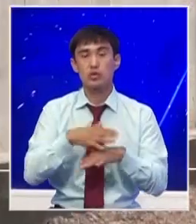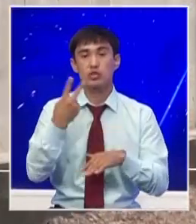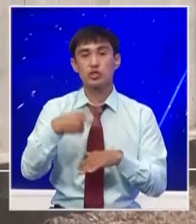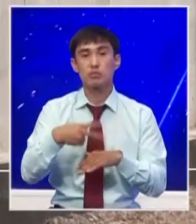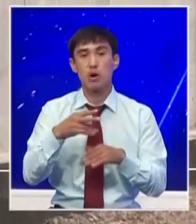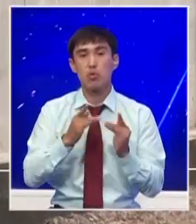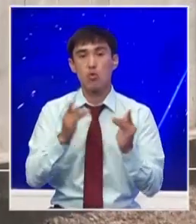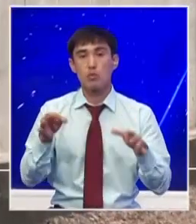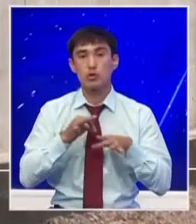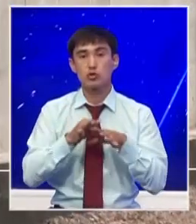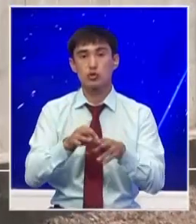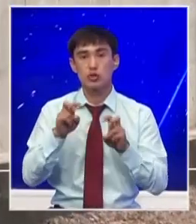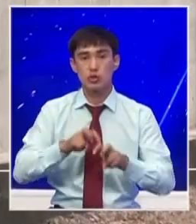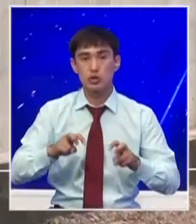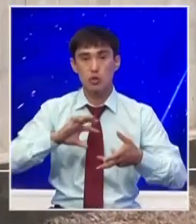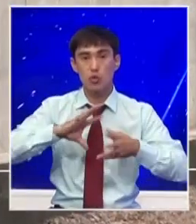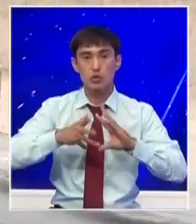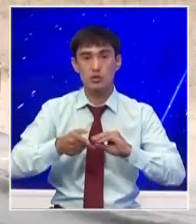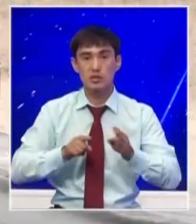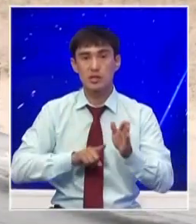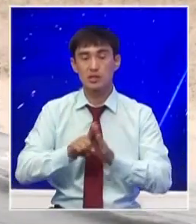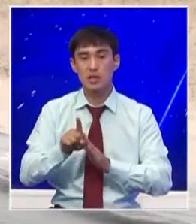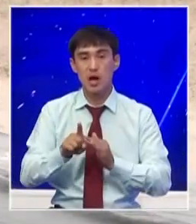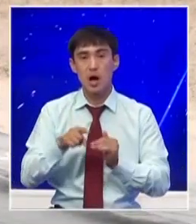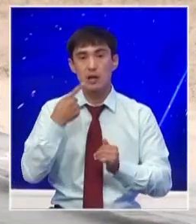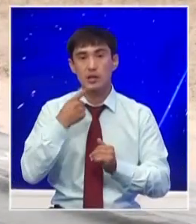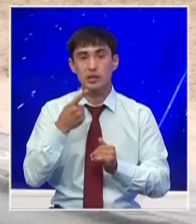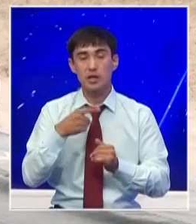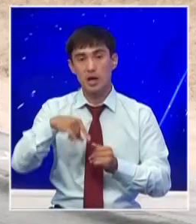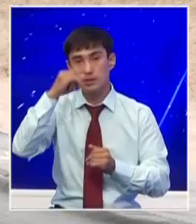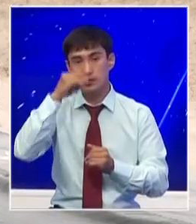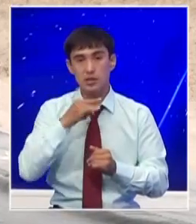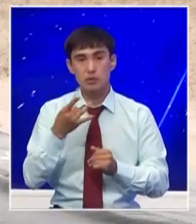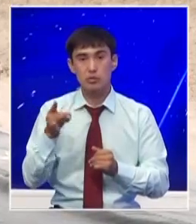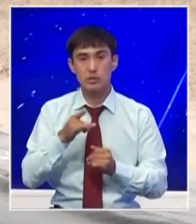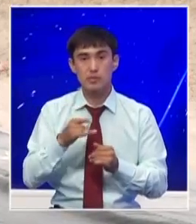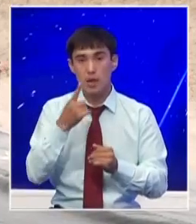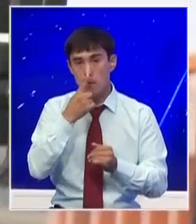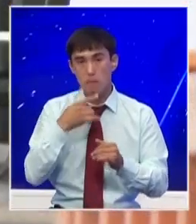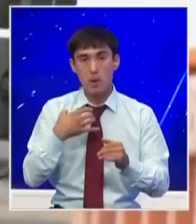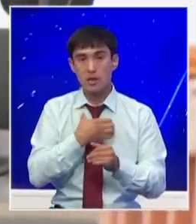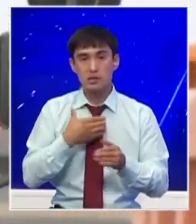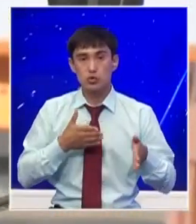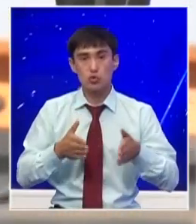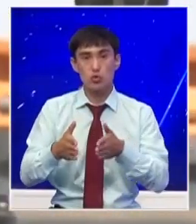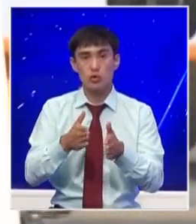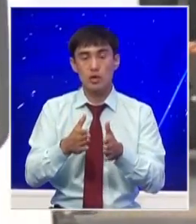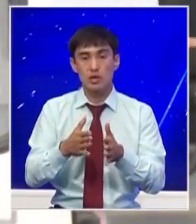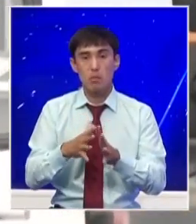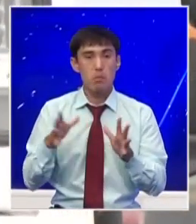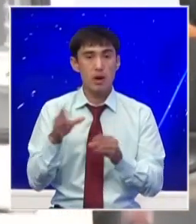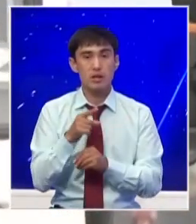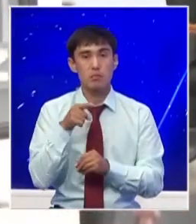20 көпірге жүргізілген зерттеу қорытындысы енгізілді. Айта кетерлігі, Қазақстанда республикалық маңызы бар жолдарда